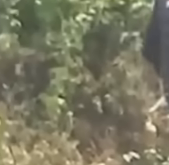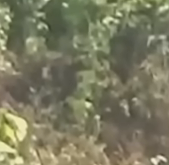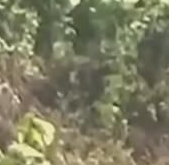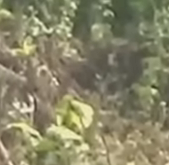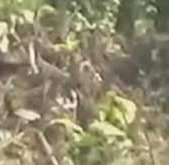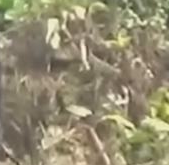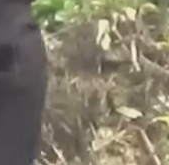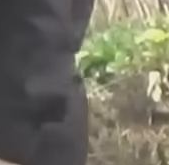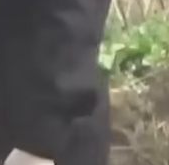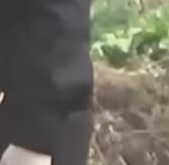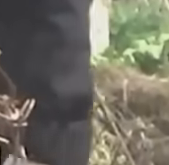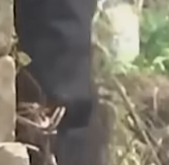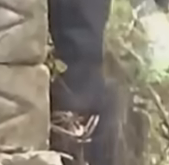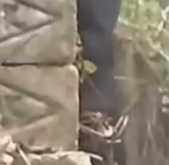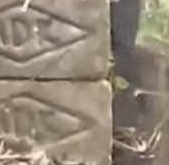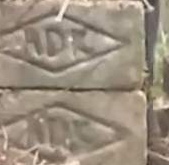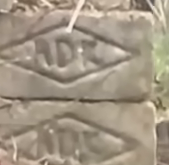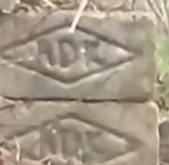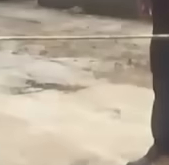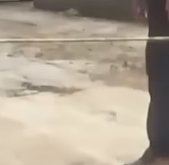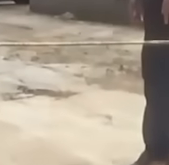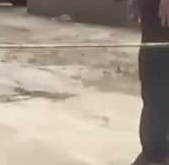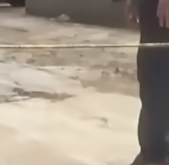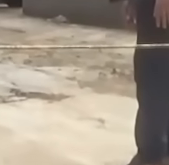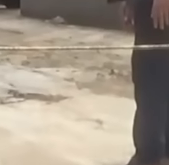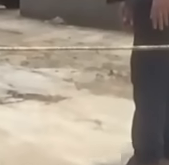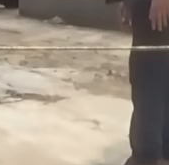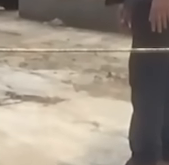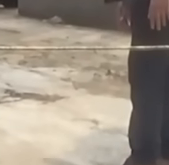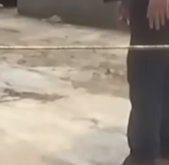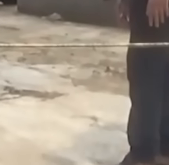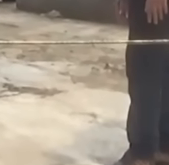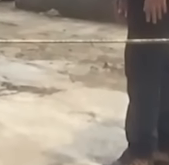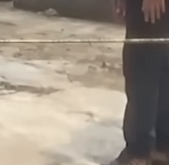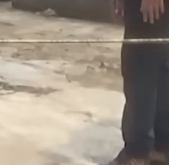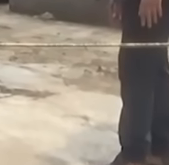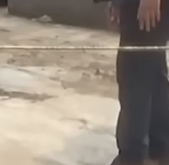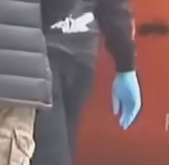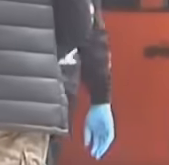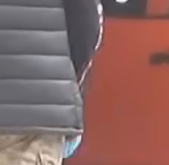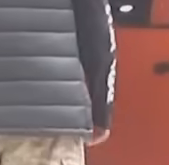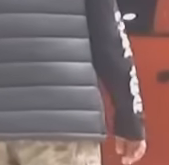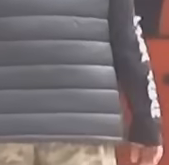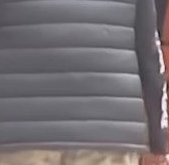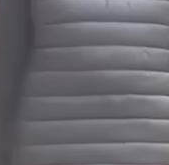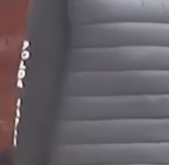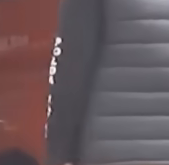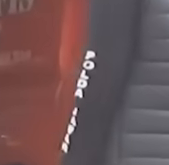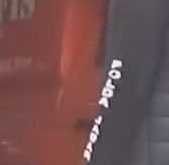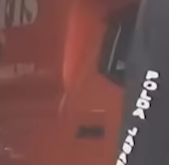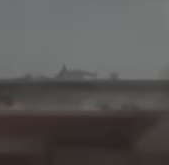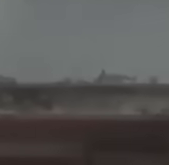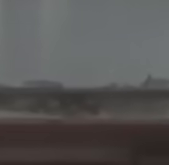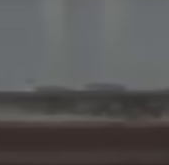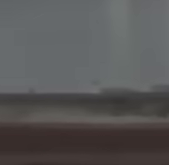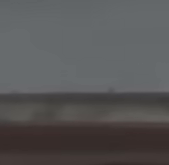Inafis menemukan sarung golok, sedangkan golok yang digunakan tersangka untuk membunuh korban belum ditemukan. Motif pembunuhan juga masih diselidiki. Namun kuasa